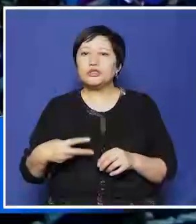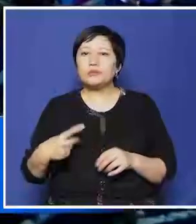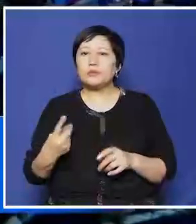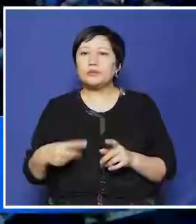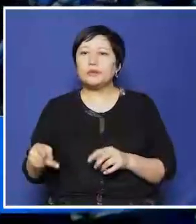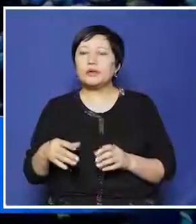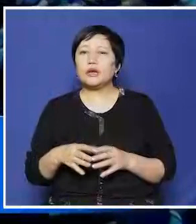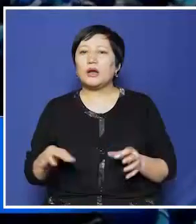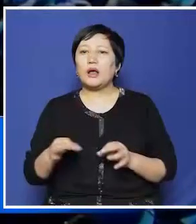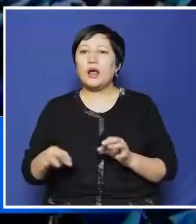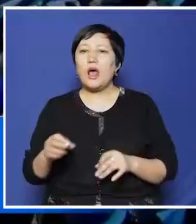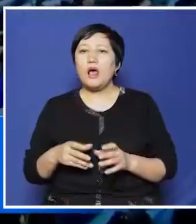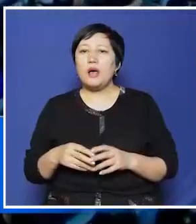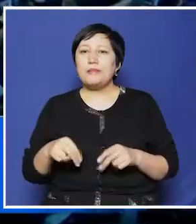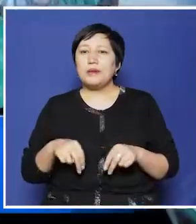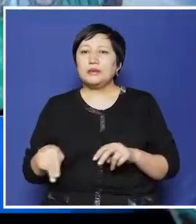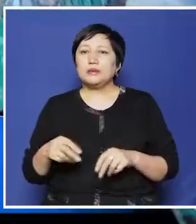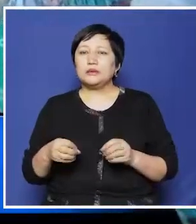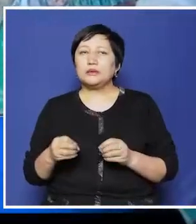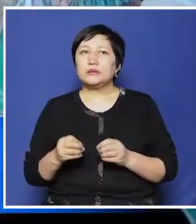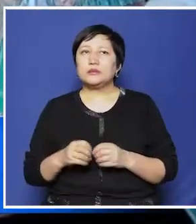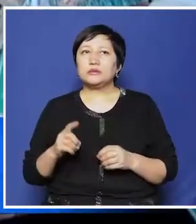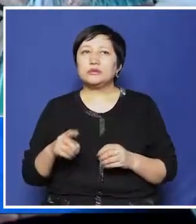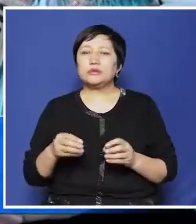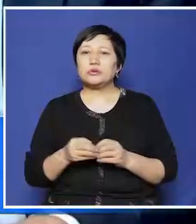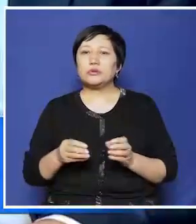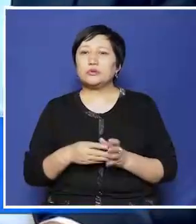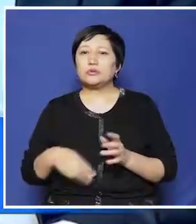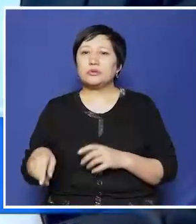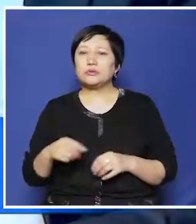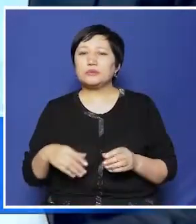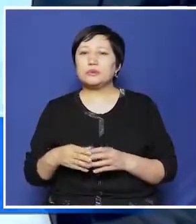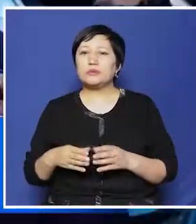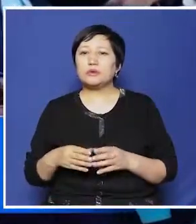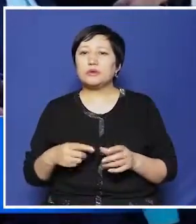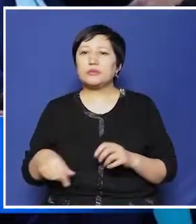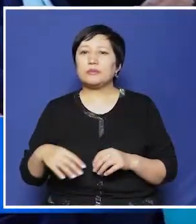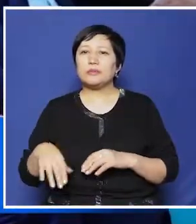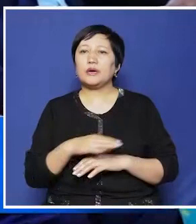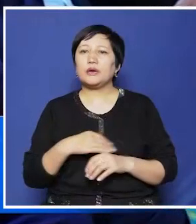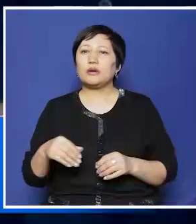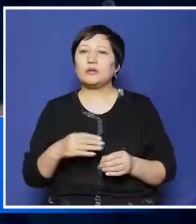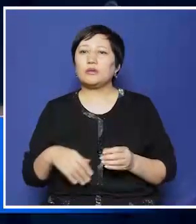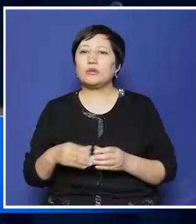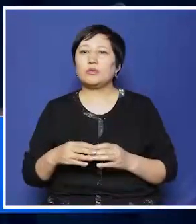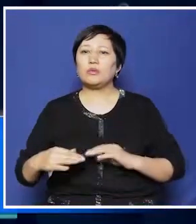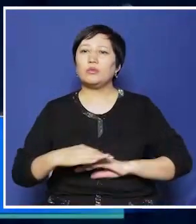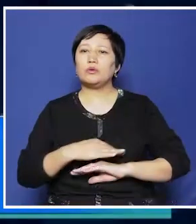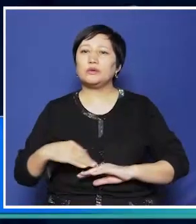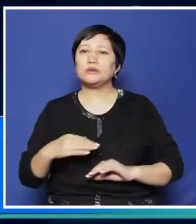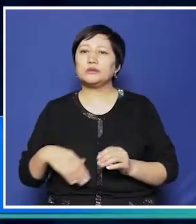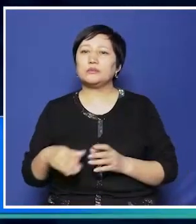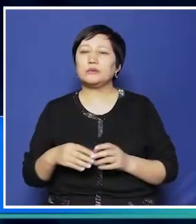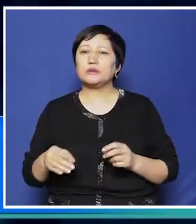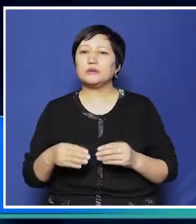3821, ал мәжіліске 119 кандидат ұсынды. Бұл құрамда барлық өңірдің,